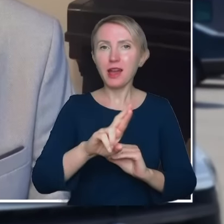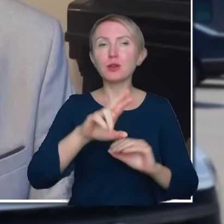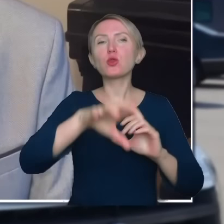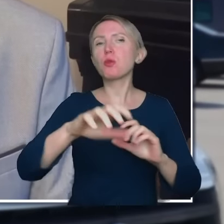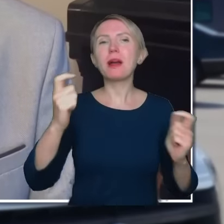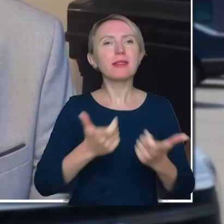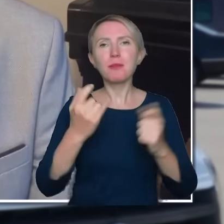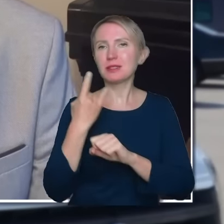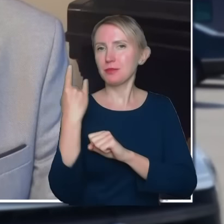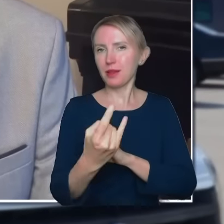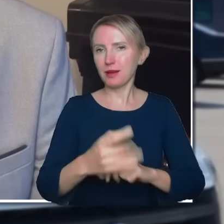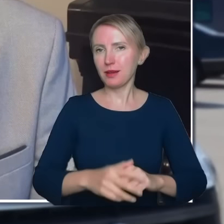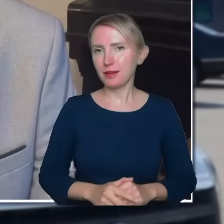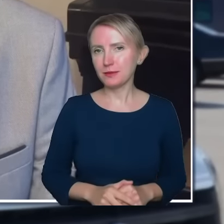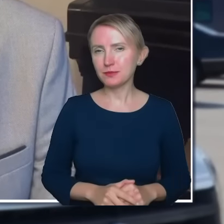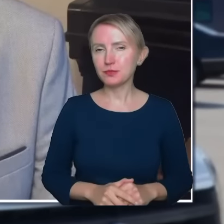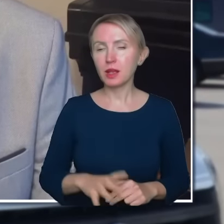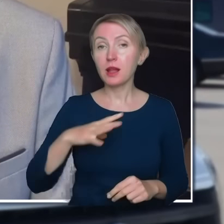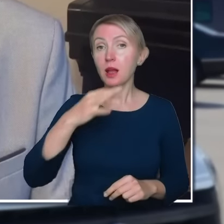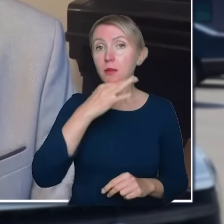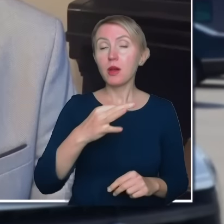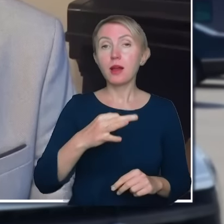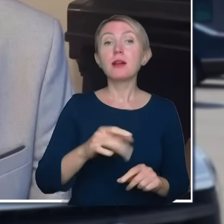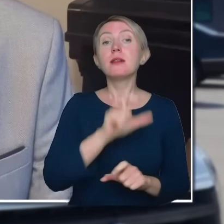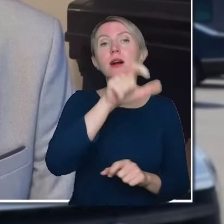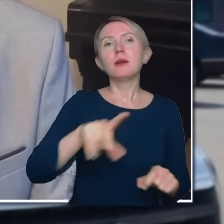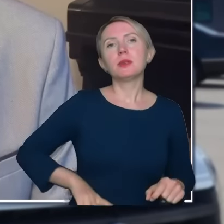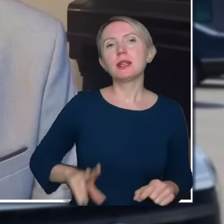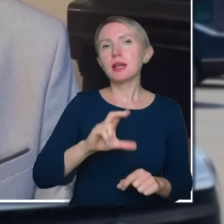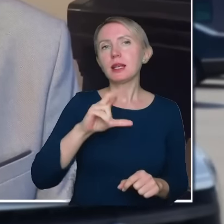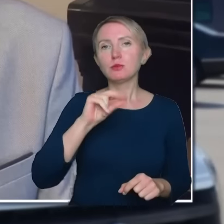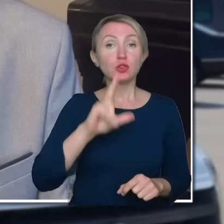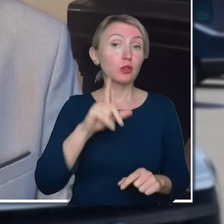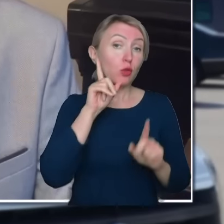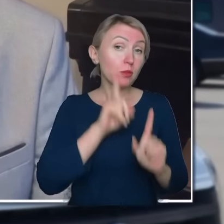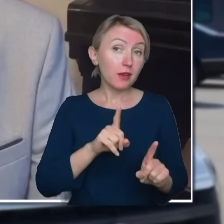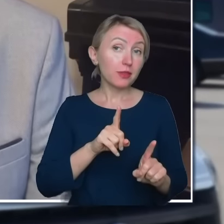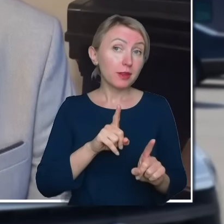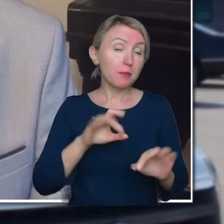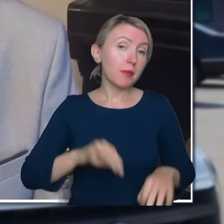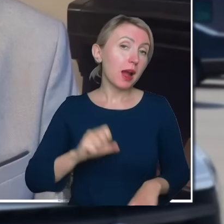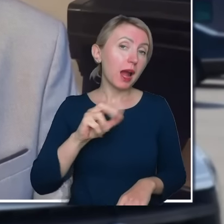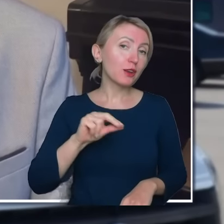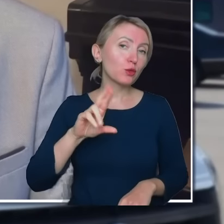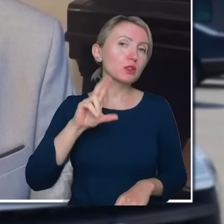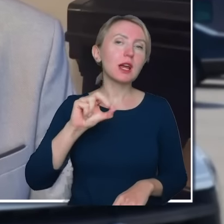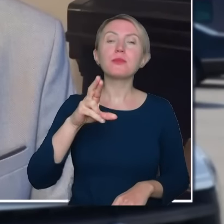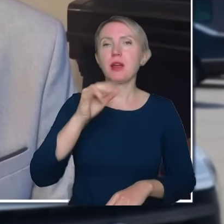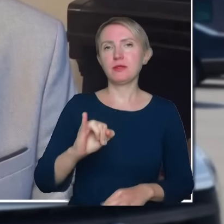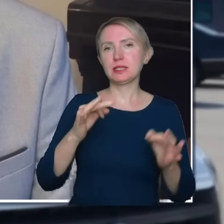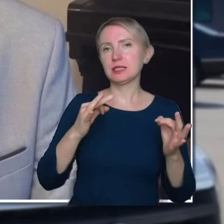się zapytałem ministra Klimczaka, czy to prawda, że pan Artur Czapiewski,